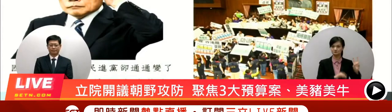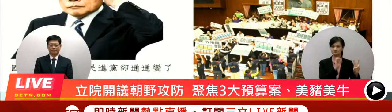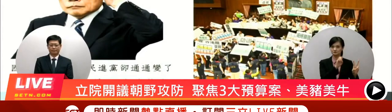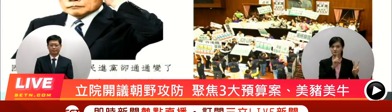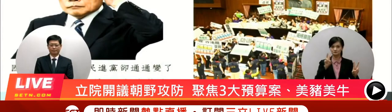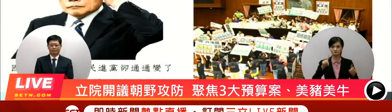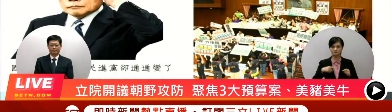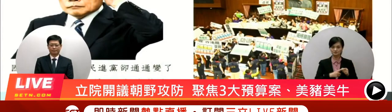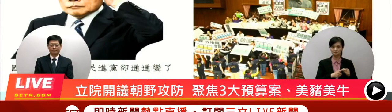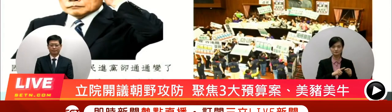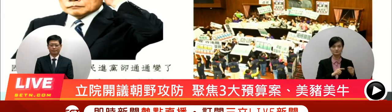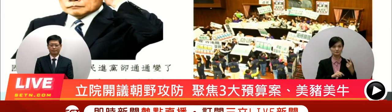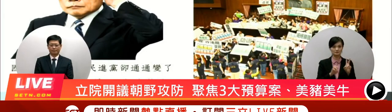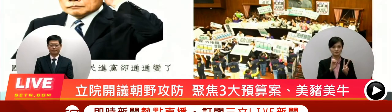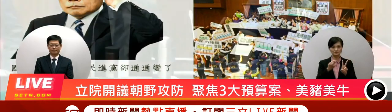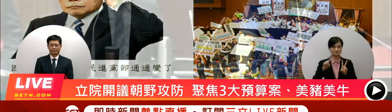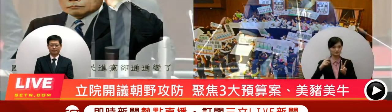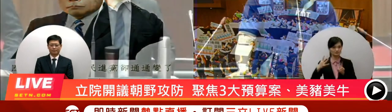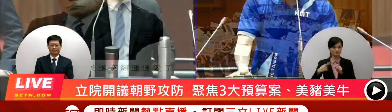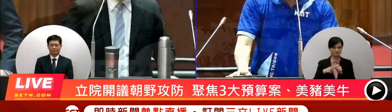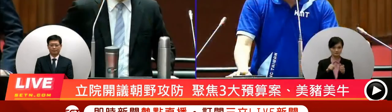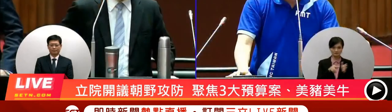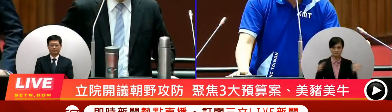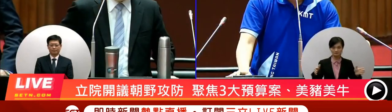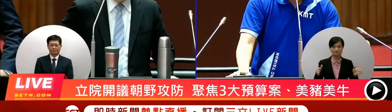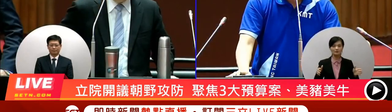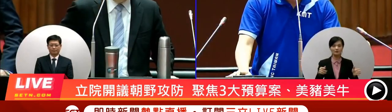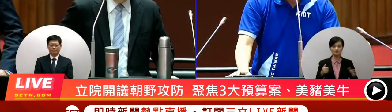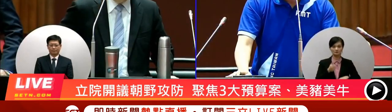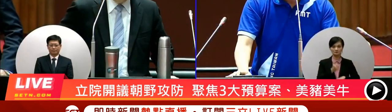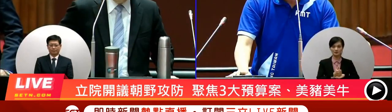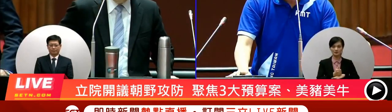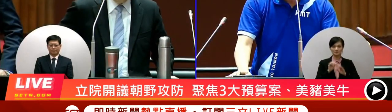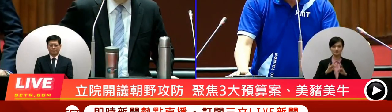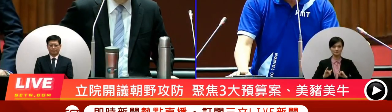到2014年5月担任民进党主席。